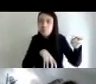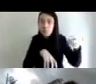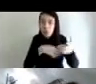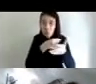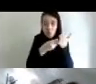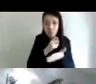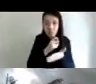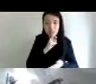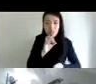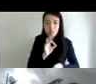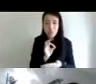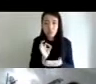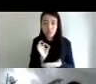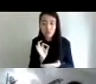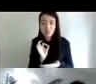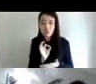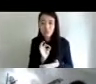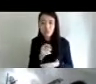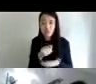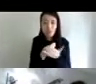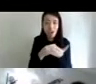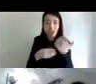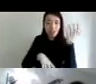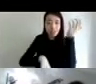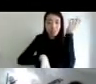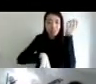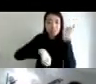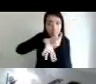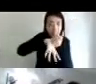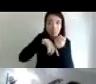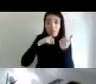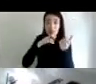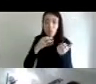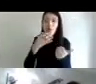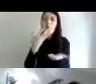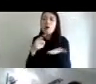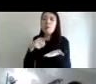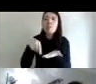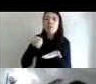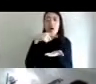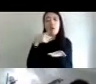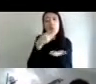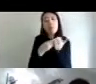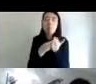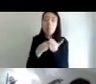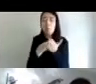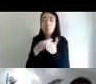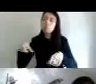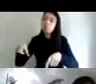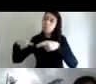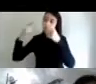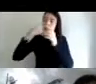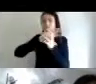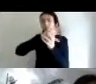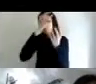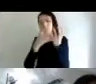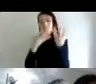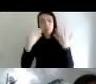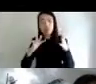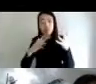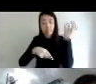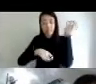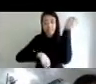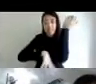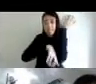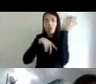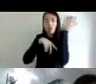可能呢比較多朋友呢會忽略了一個樹根的部分，我呢我自己呢都是有畫